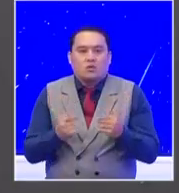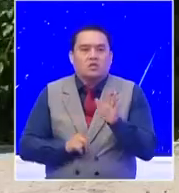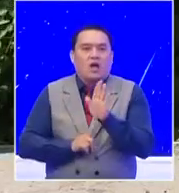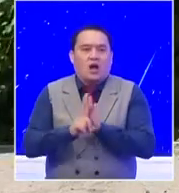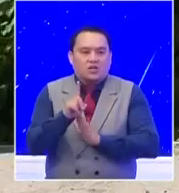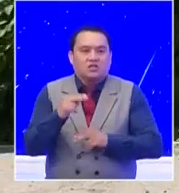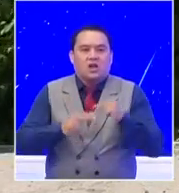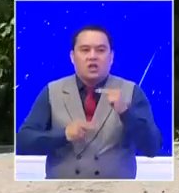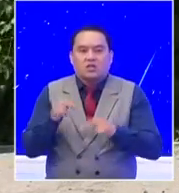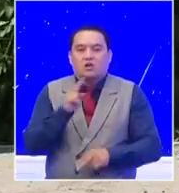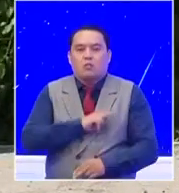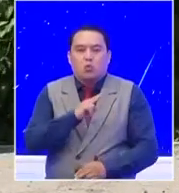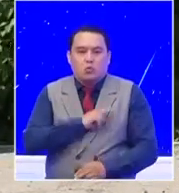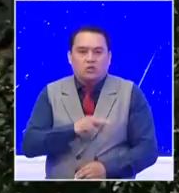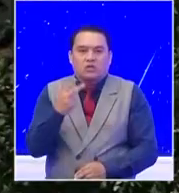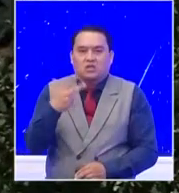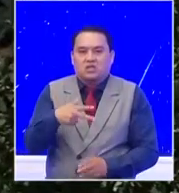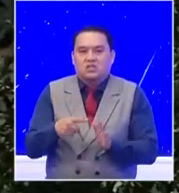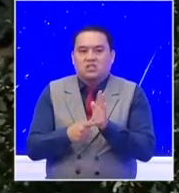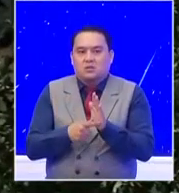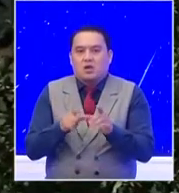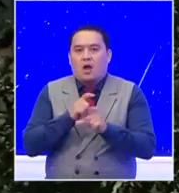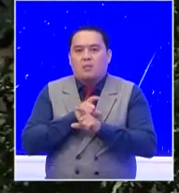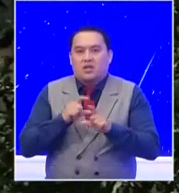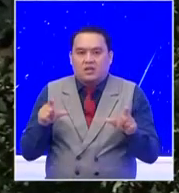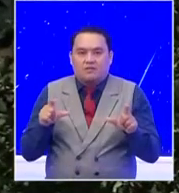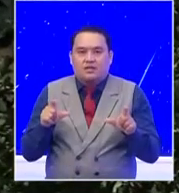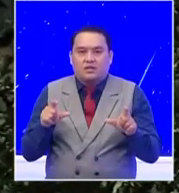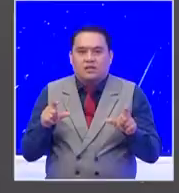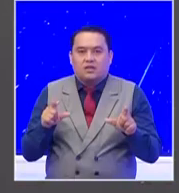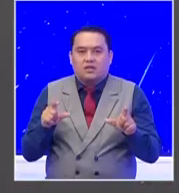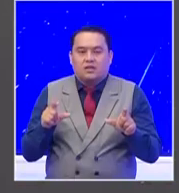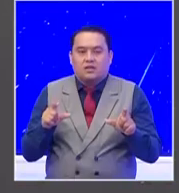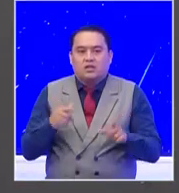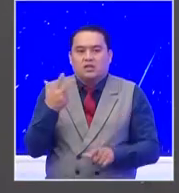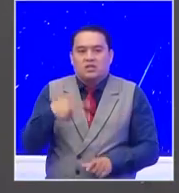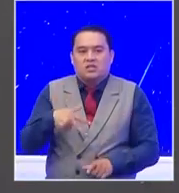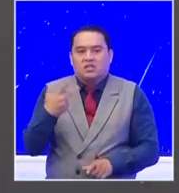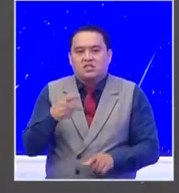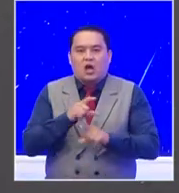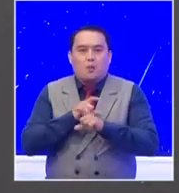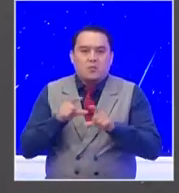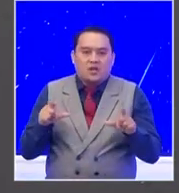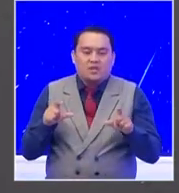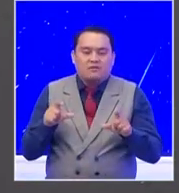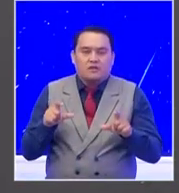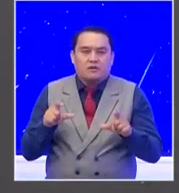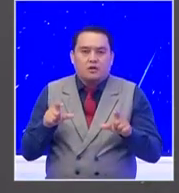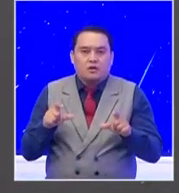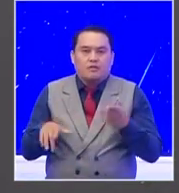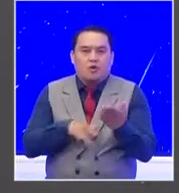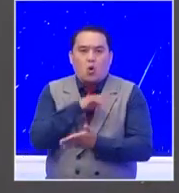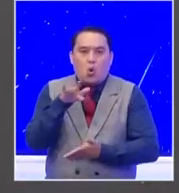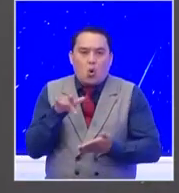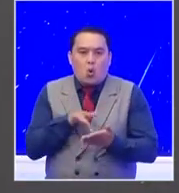начаты строительно-монтажные работы в 37 объектах. Именно на 33 объекта в